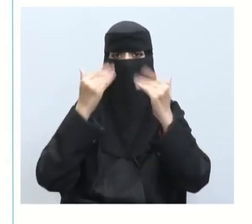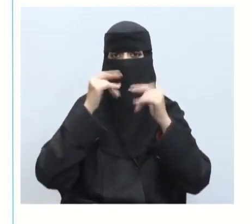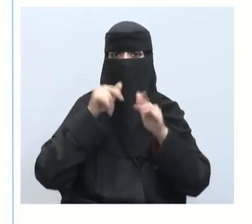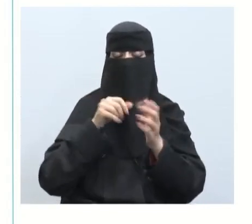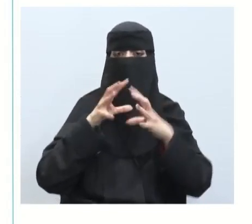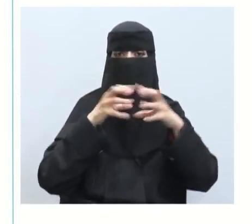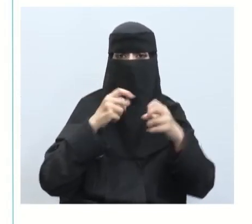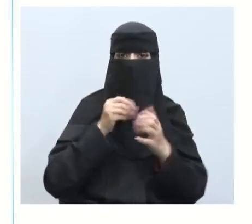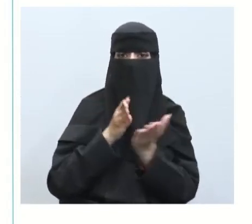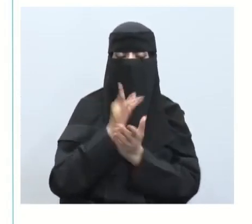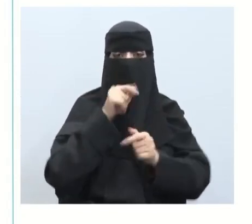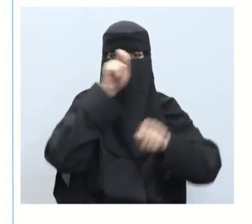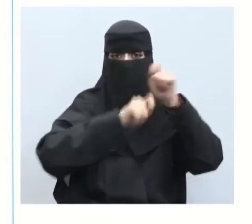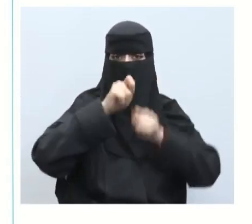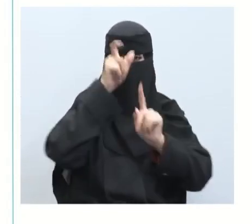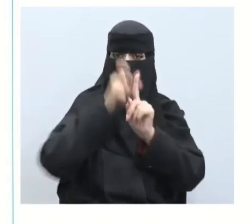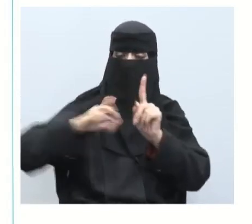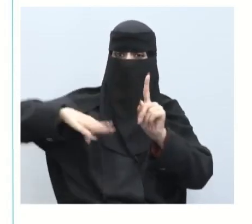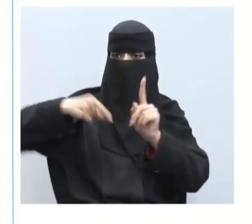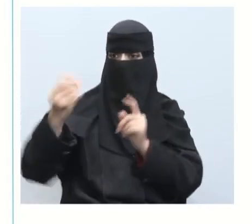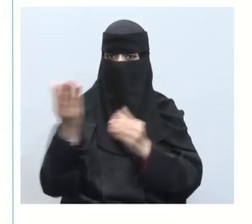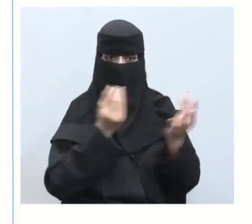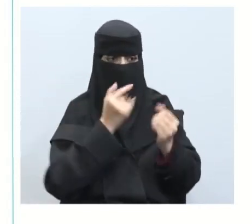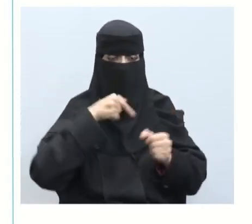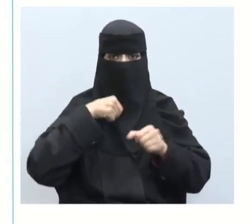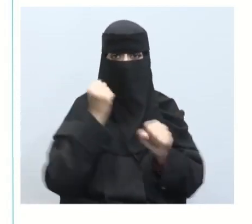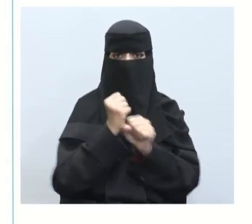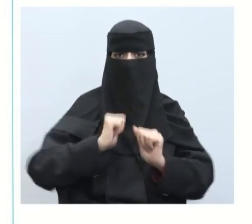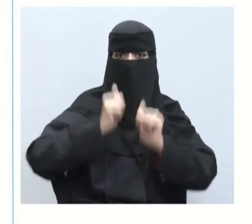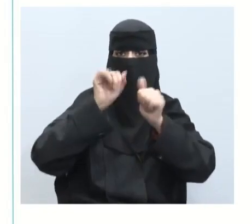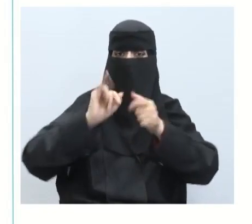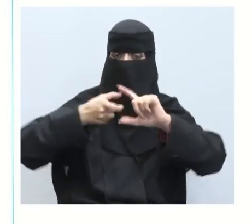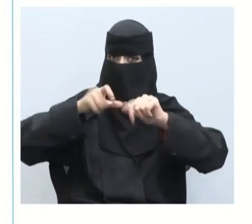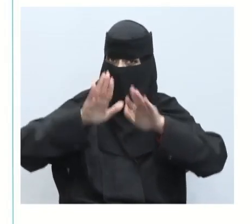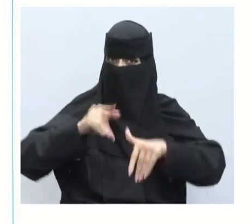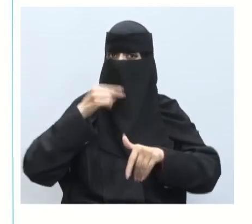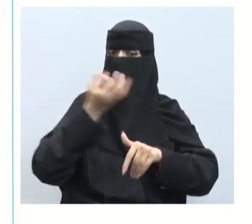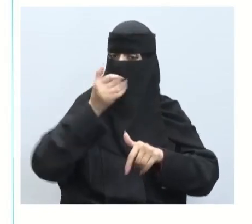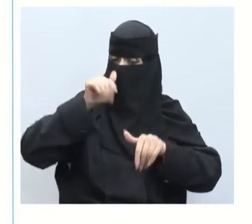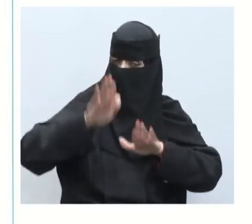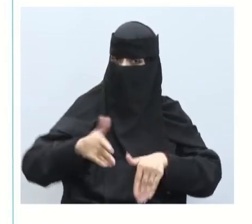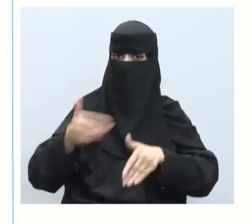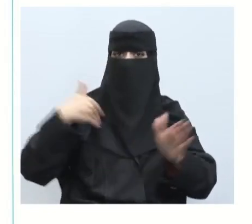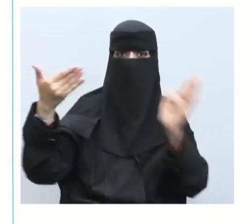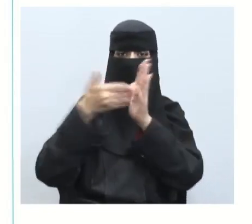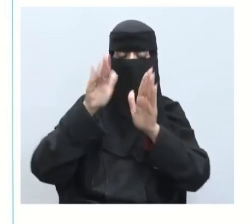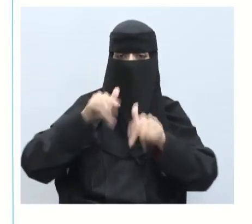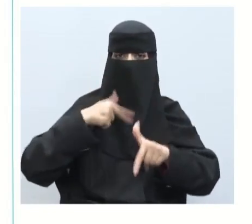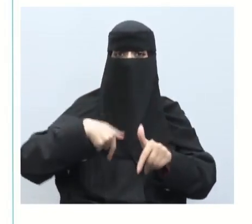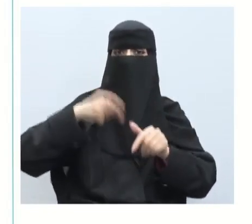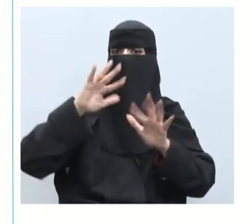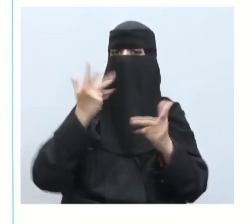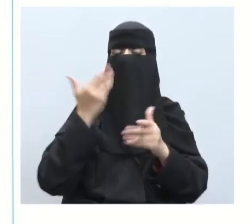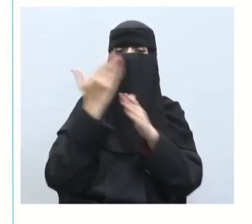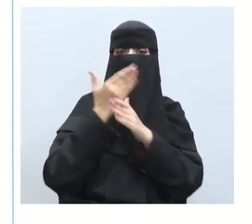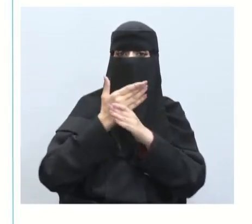طريقه استخدام المديرين للموارد لتنفيذ عمل المنظمه ايضا سنتحدث عن ذلك واخيرا سنتحدث عن المبادئ